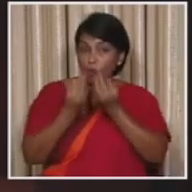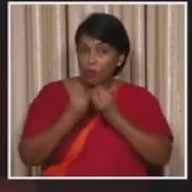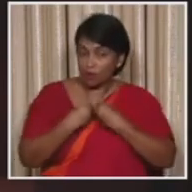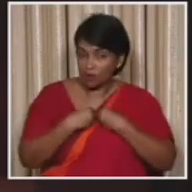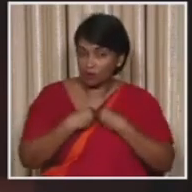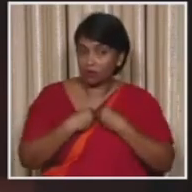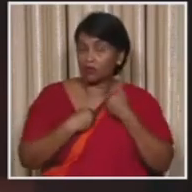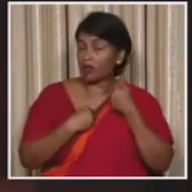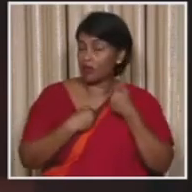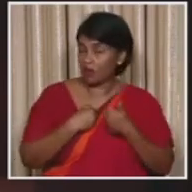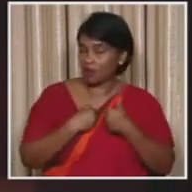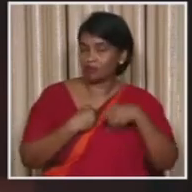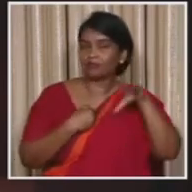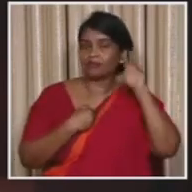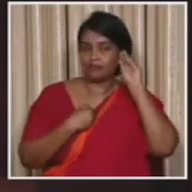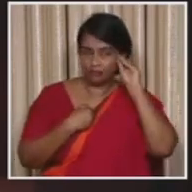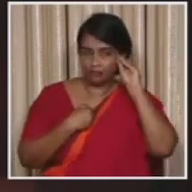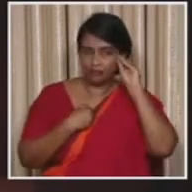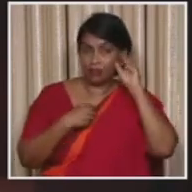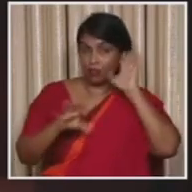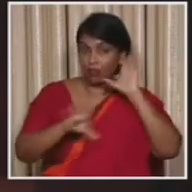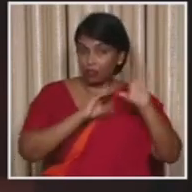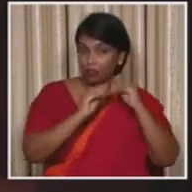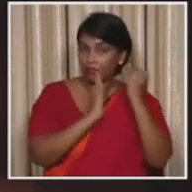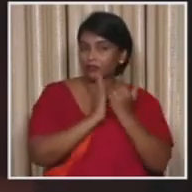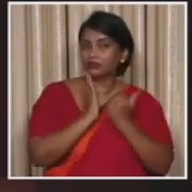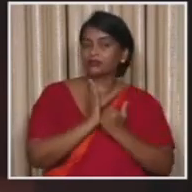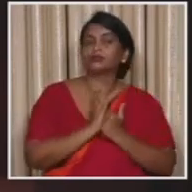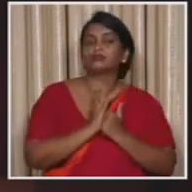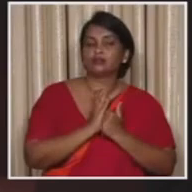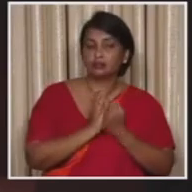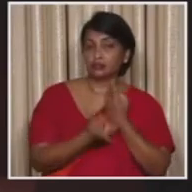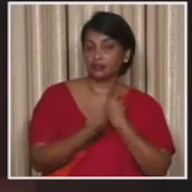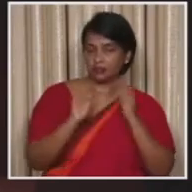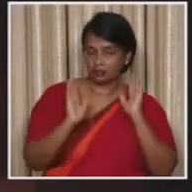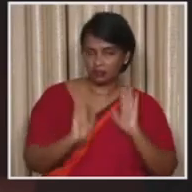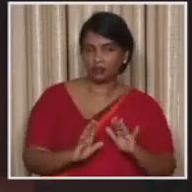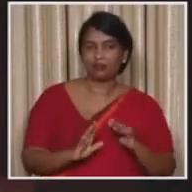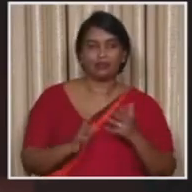හොඳට අවබෝධ කරගෙන තොරතුරු කරුණු කාරණා විශ්ලේෂණය කරලා.